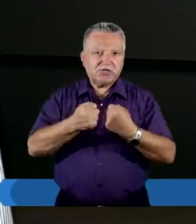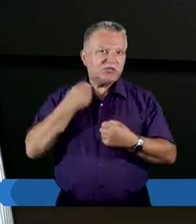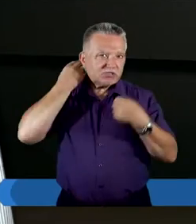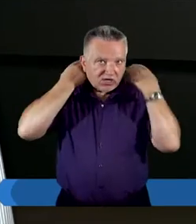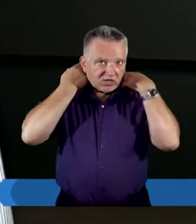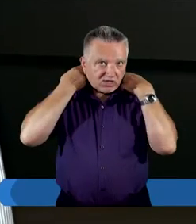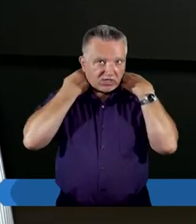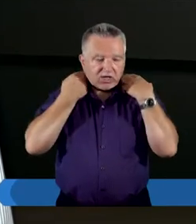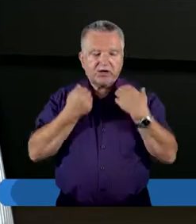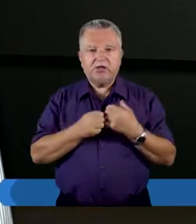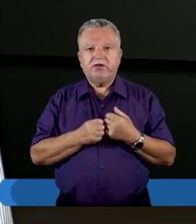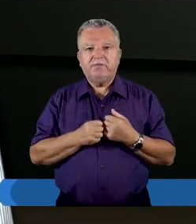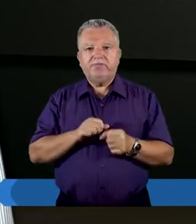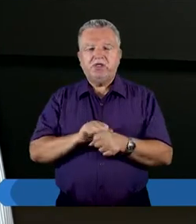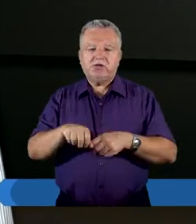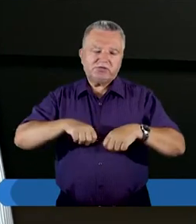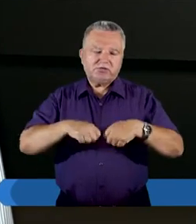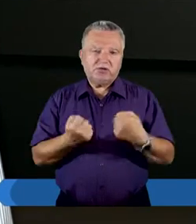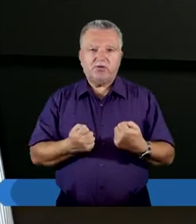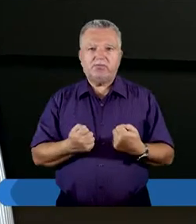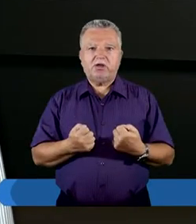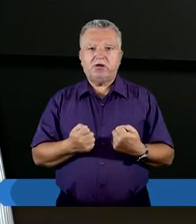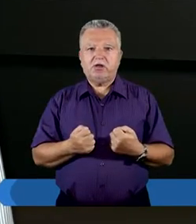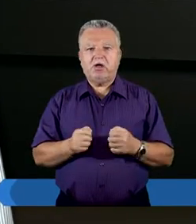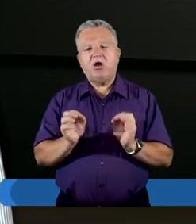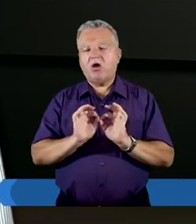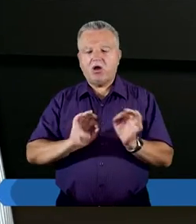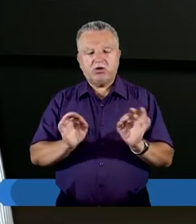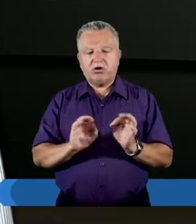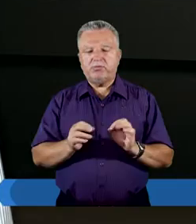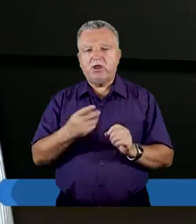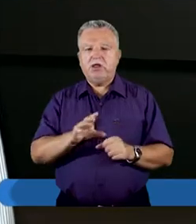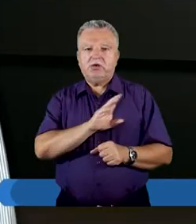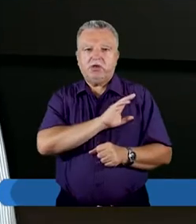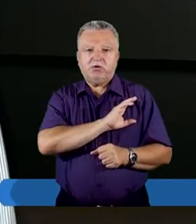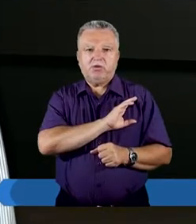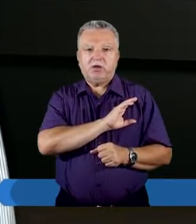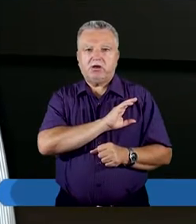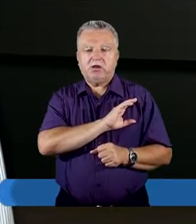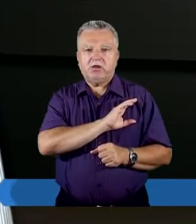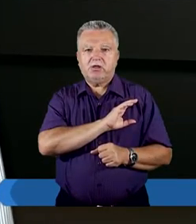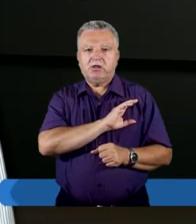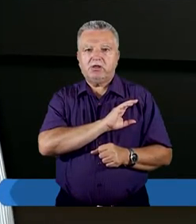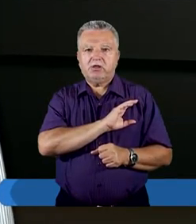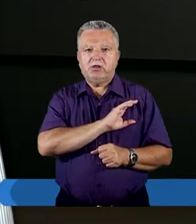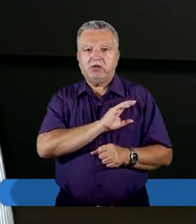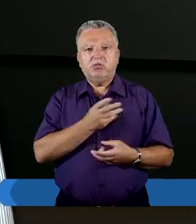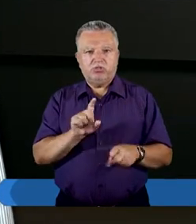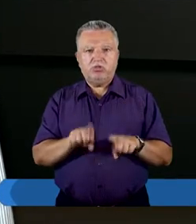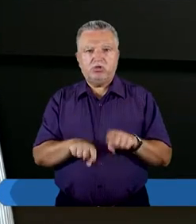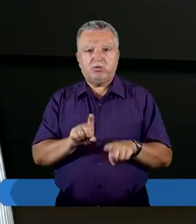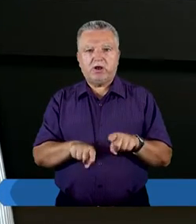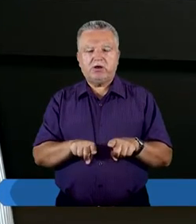umiera w rozpaczy, jest załamany. Tragedia. Na pewno nie umiera, stary tak. Ale to nie jest sytość